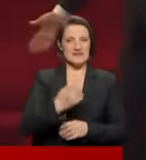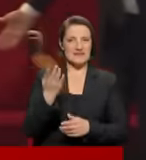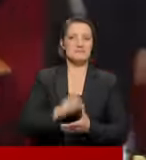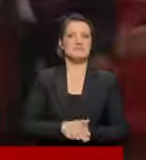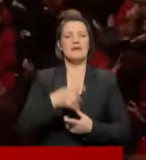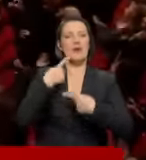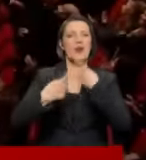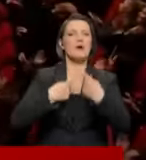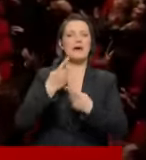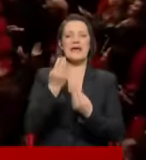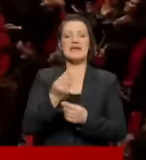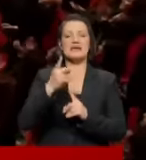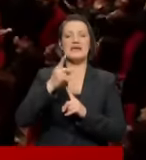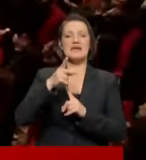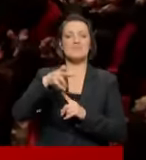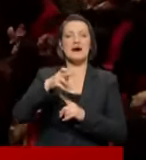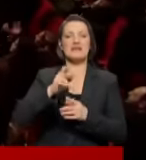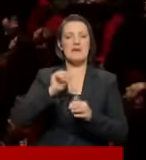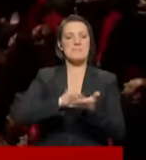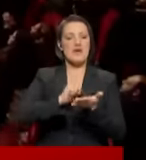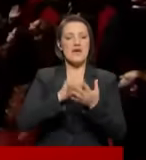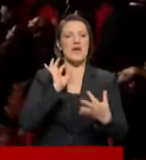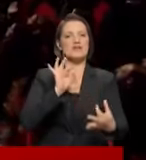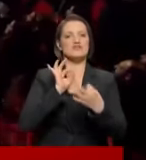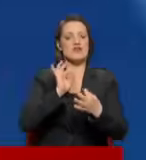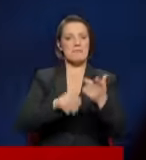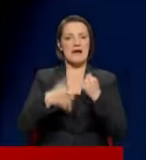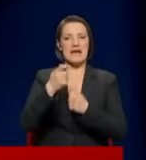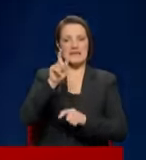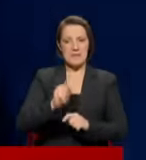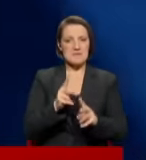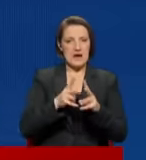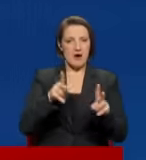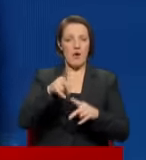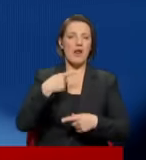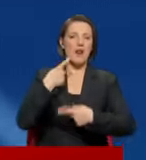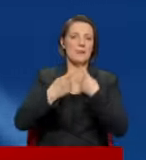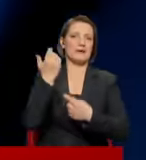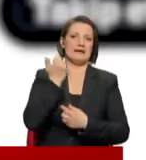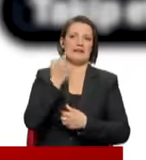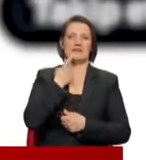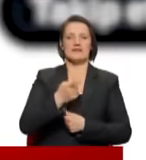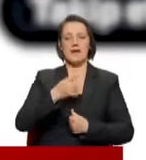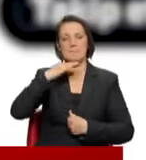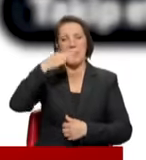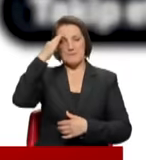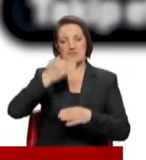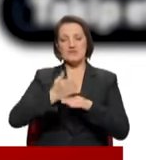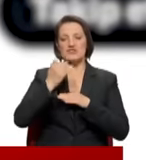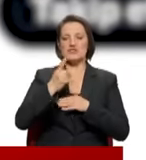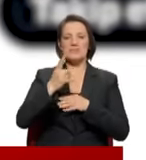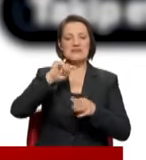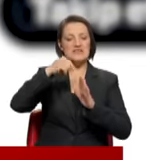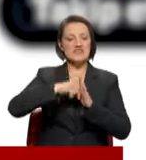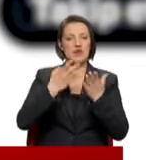hareketlendi kulisler. İyi Parti Medya İlişkiler Başkanlığı yaptığı yazılı açıklamayla o iddiayı yalanladı. Bayramlaşma dışında bir